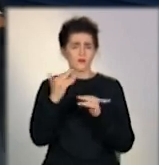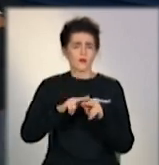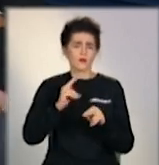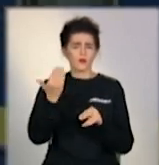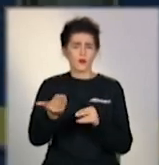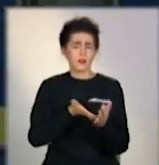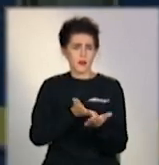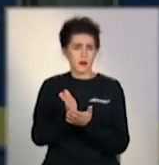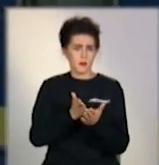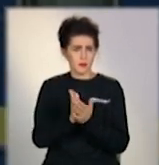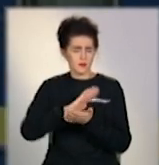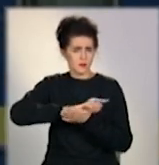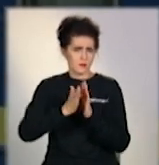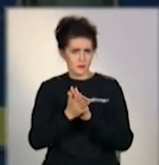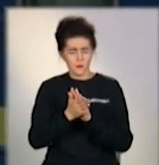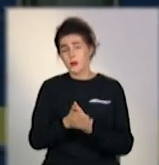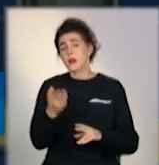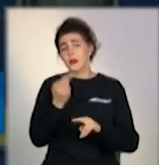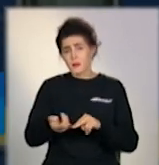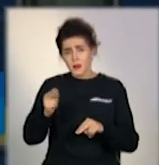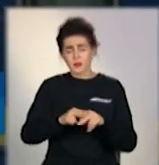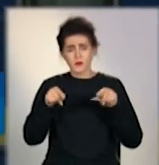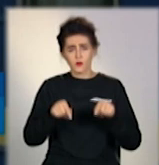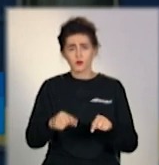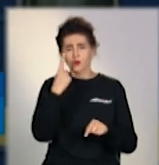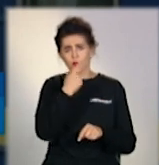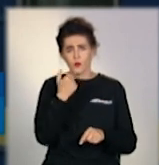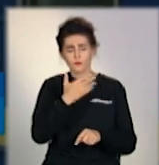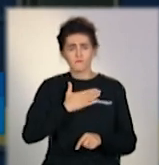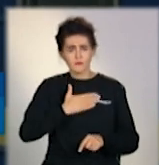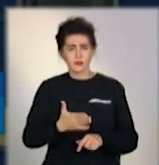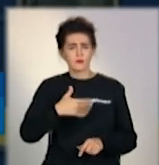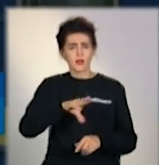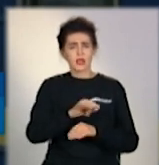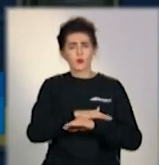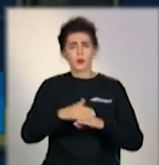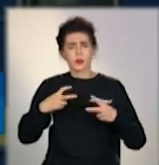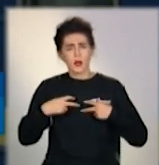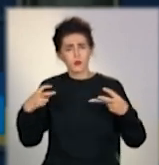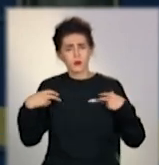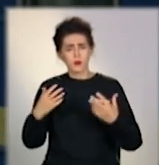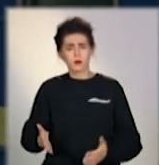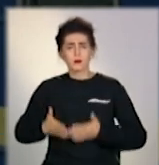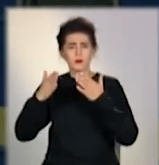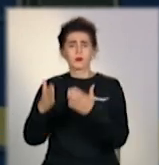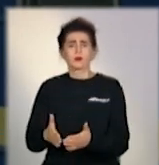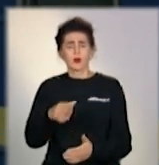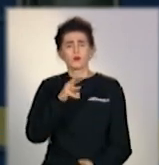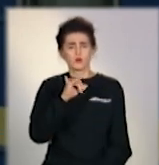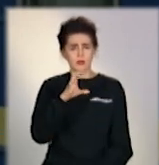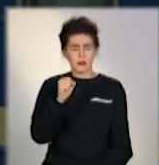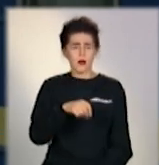сполучення. Нарешті в цьому році завдяки наполегливості народних депутатів, от пан Муса Магомедов звернувся,